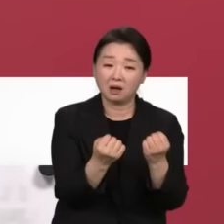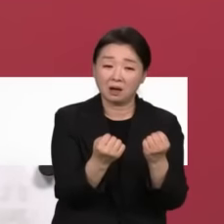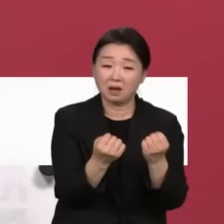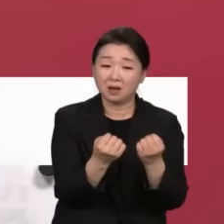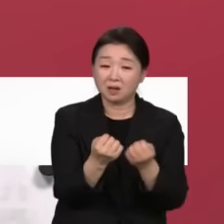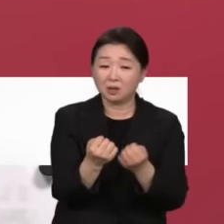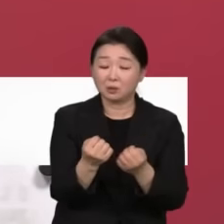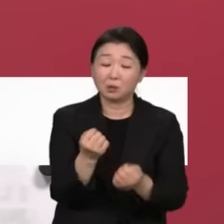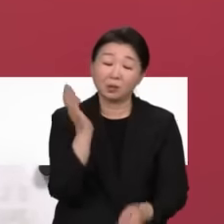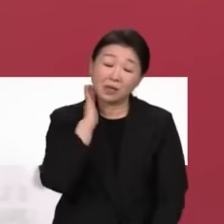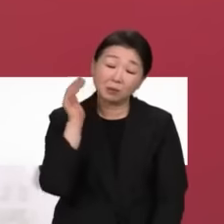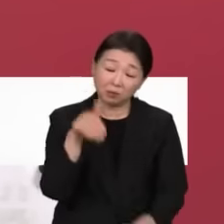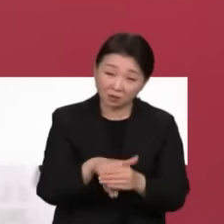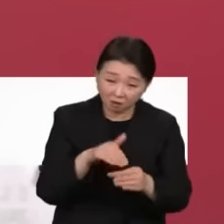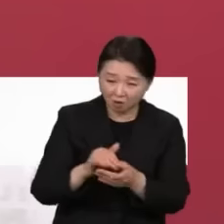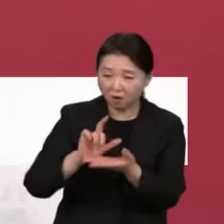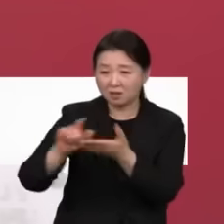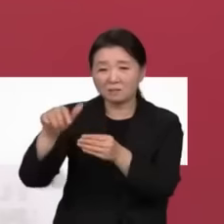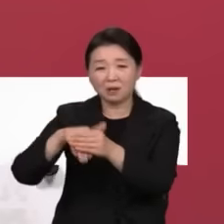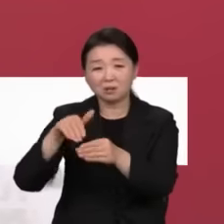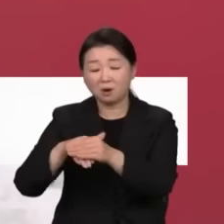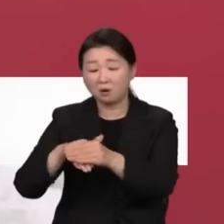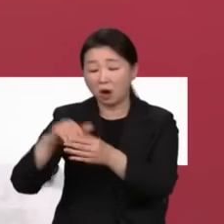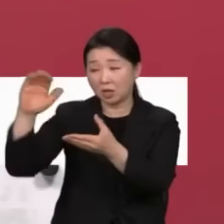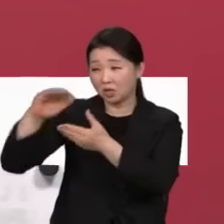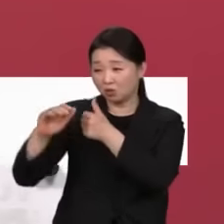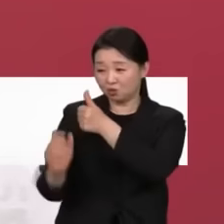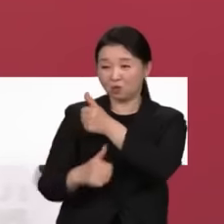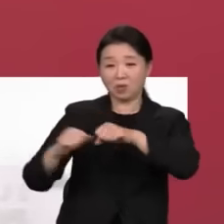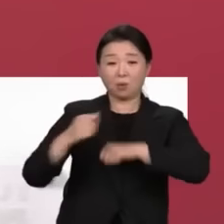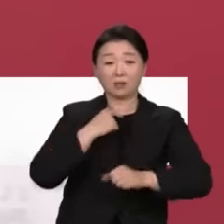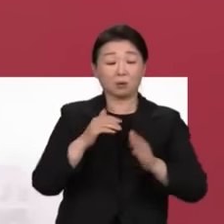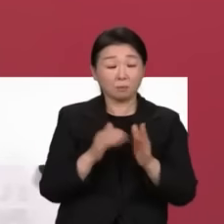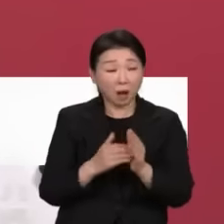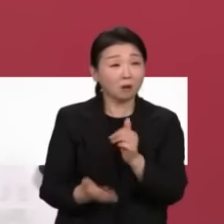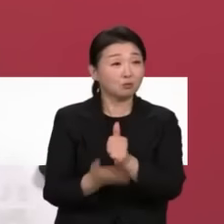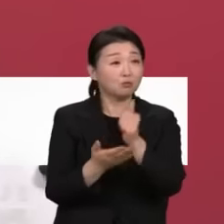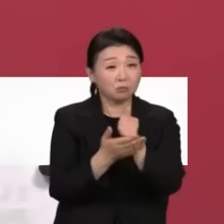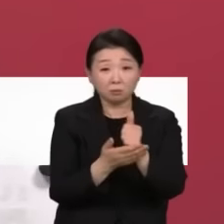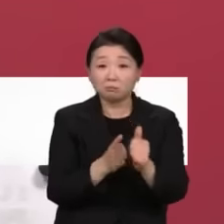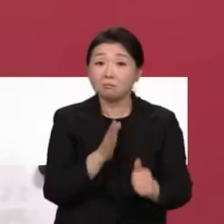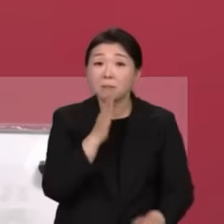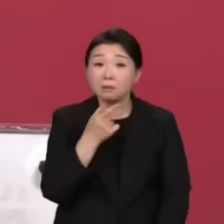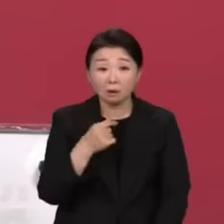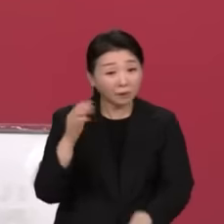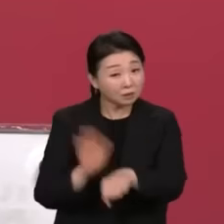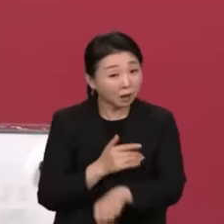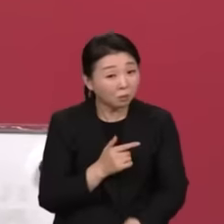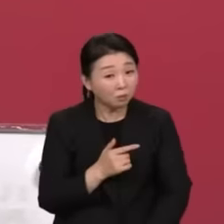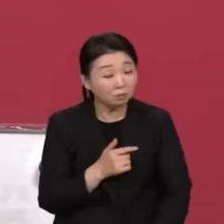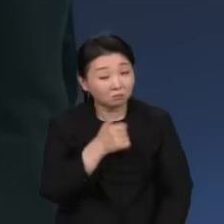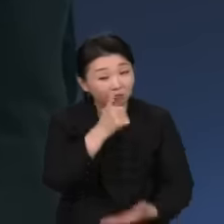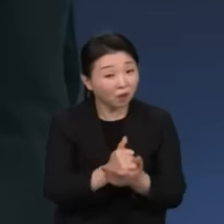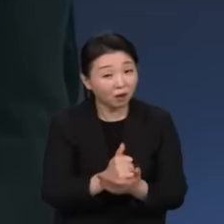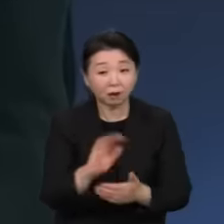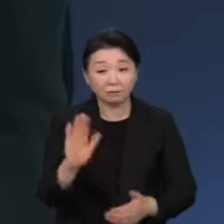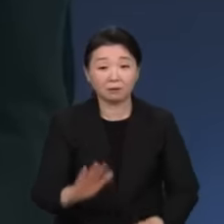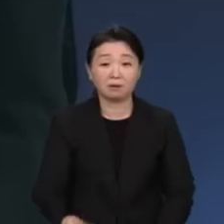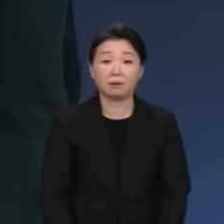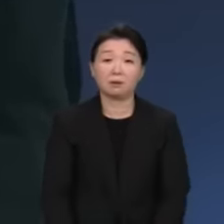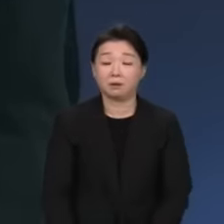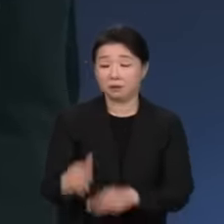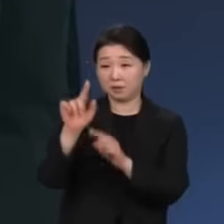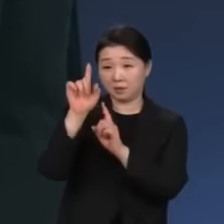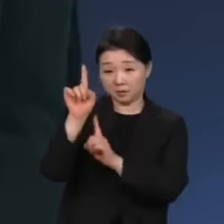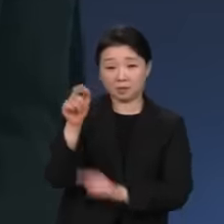지방선거 그다음에 인수위에서 활동해 오신 분들입니다. 그분들을 추천한 게 사실입니다. 그것이 잘못됐습니까? 네, 그런데 이철규